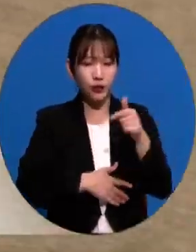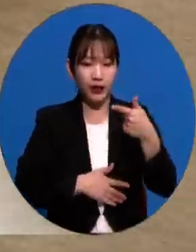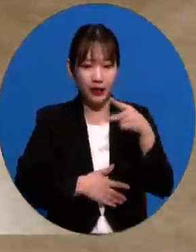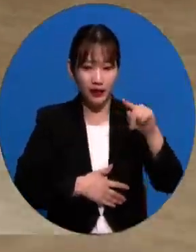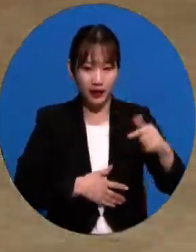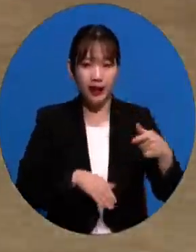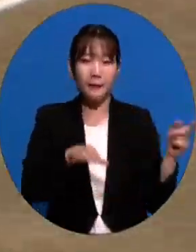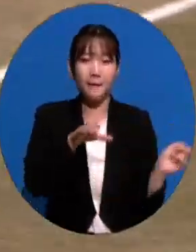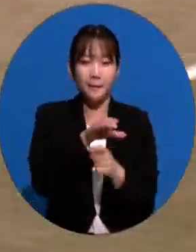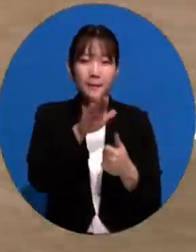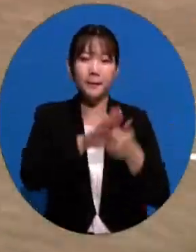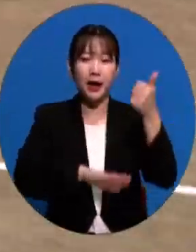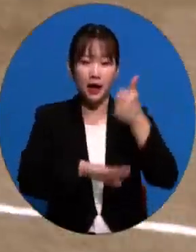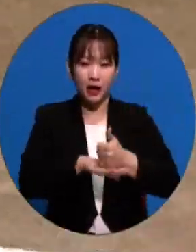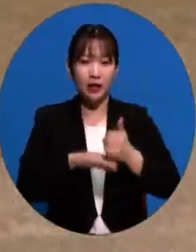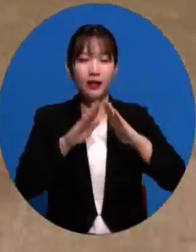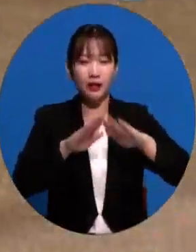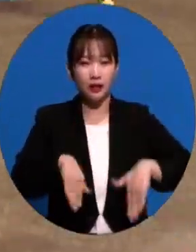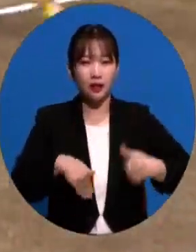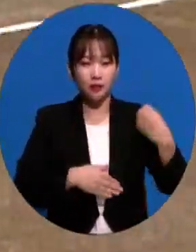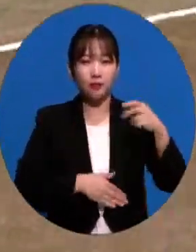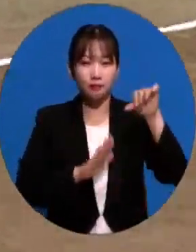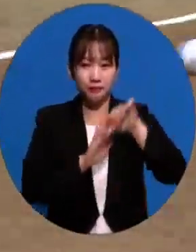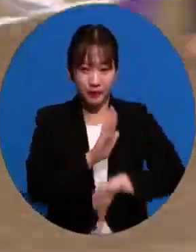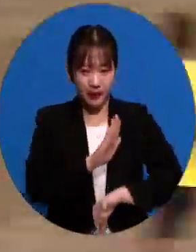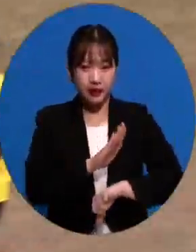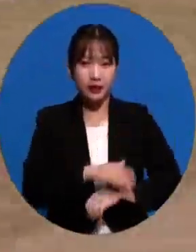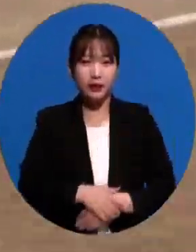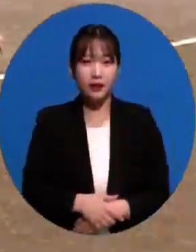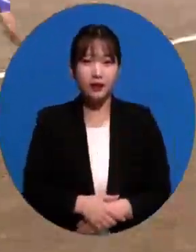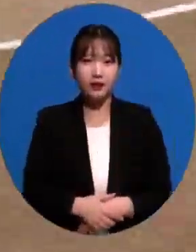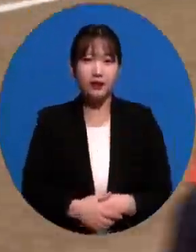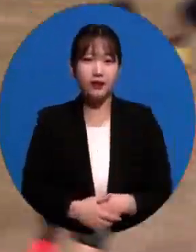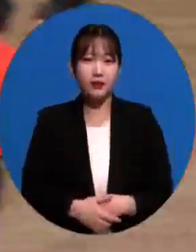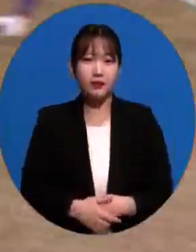터뜨리면서 전남의 첫 승은 다음으로 미뤄졌습니다. MBC 뉴스 유민호입니다.